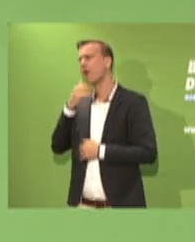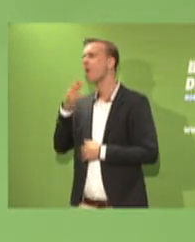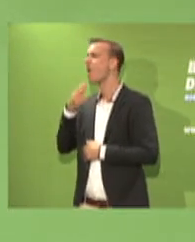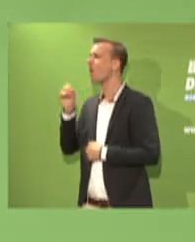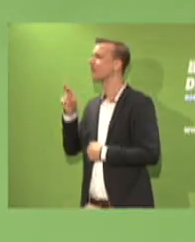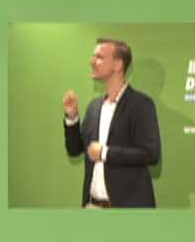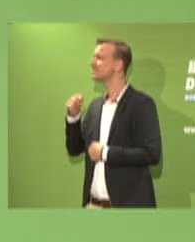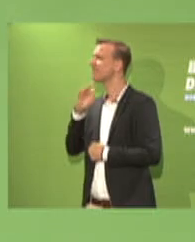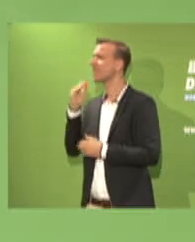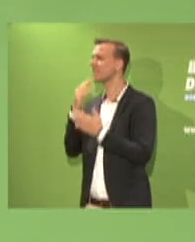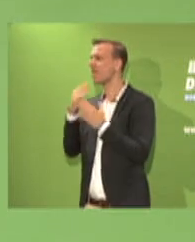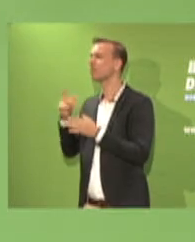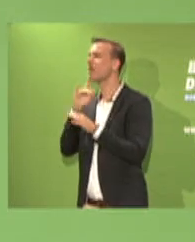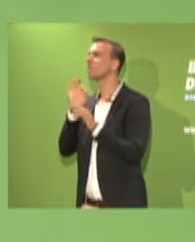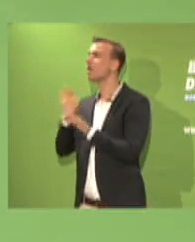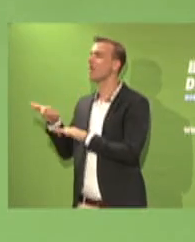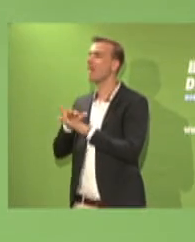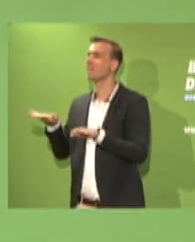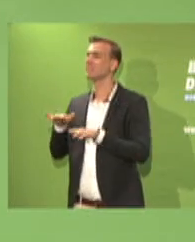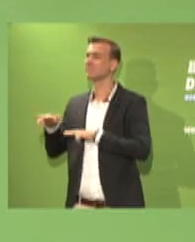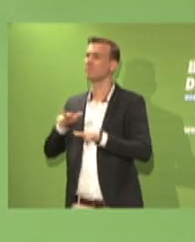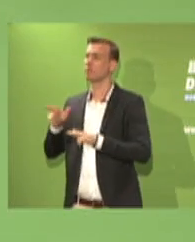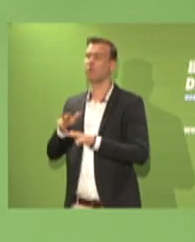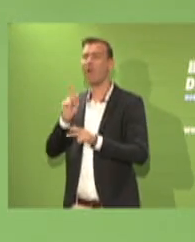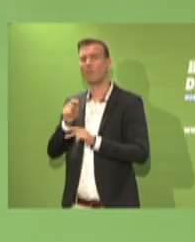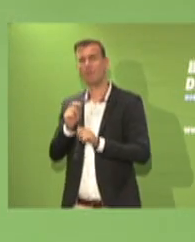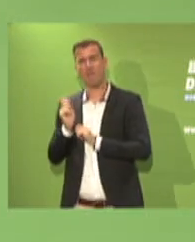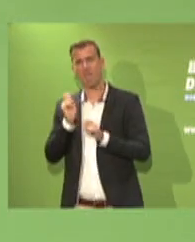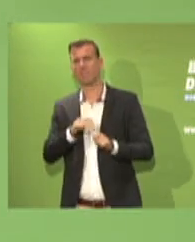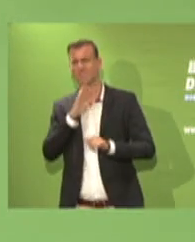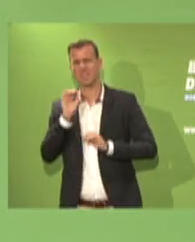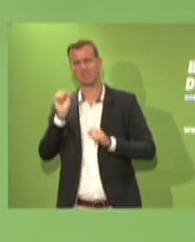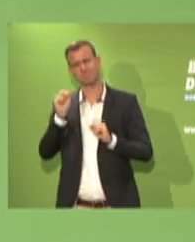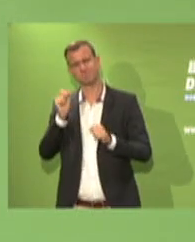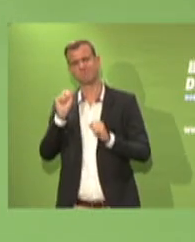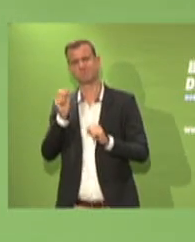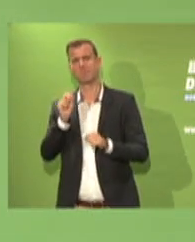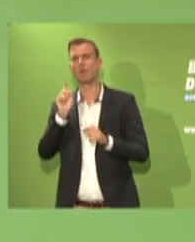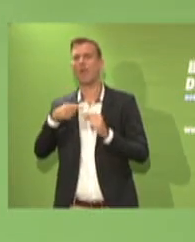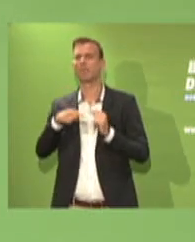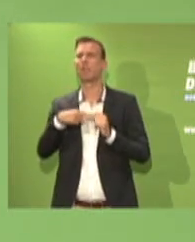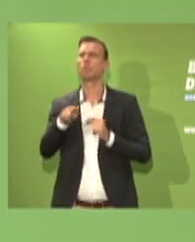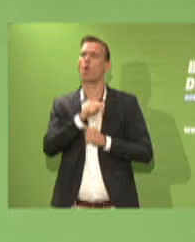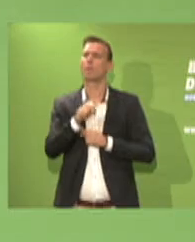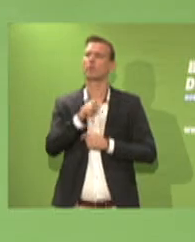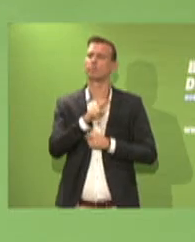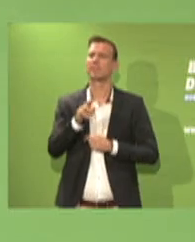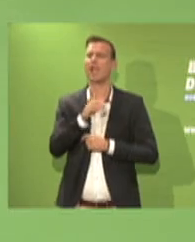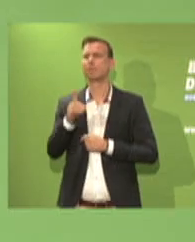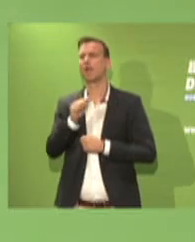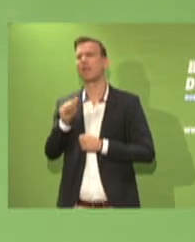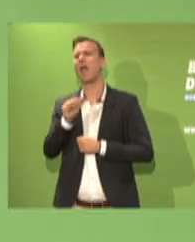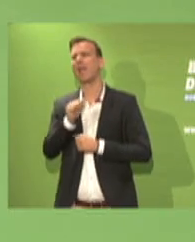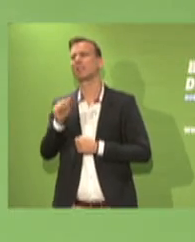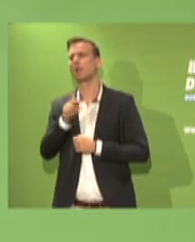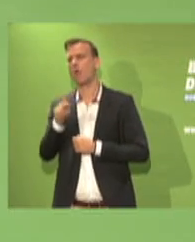für die Arbeit, die du nicht nur in der Landesregierung, sondern auch in diesen Antrag steckst, aber auch den Abgeordneten Norwich Rüße, Dagmar Hanses, Arndt Klocke und